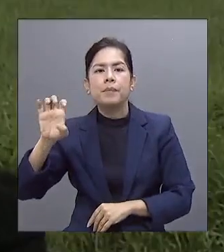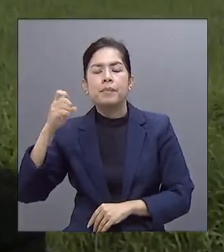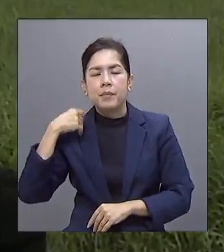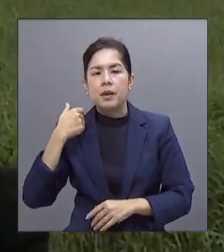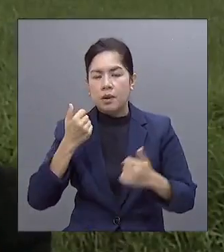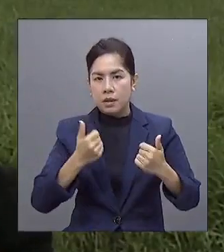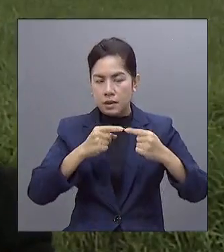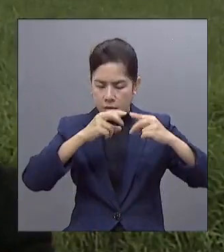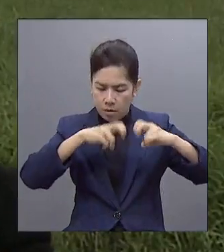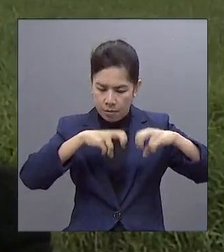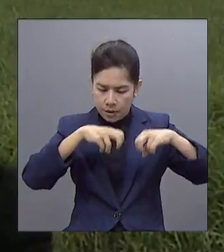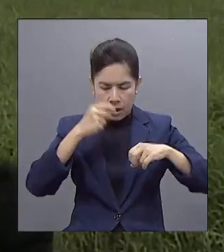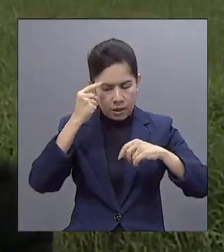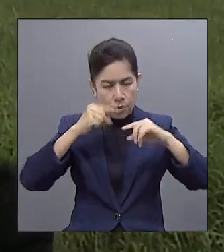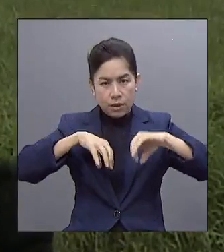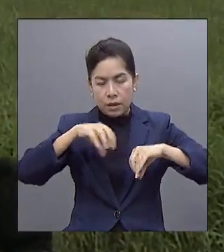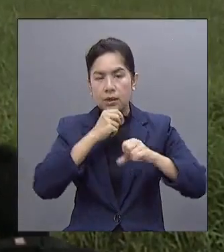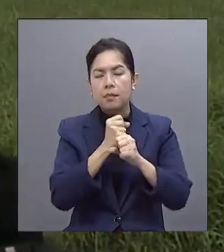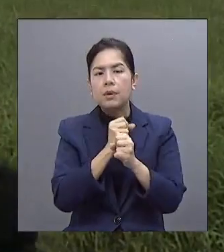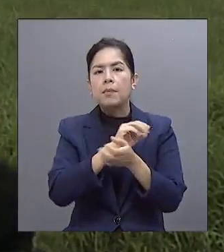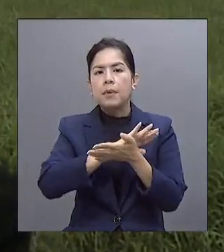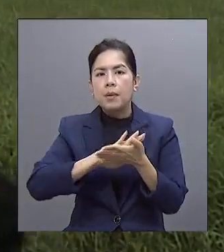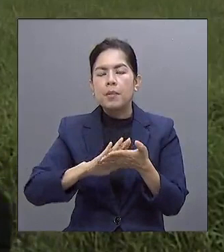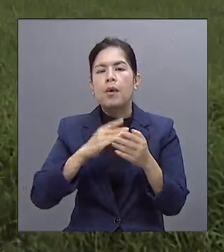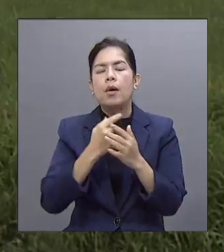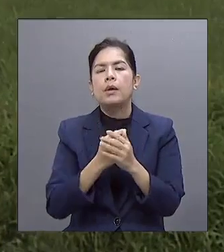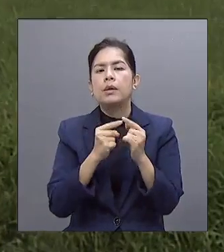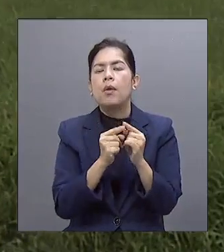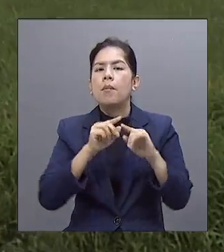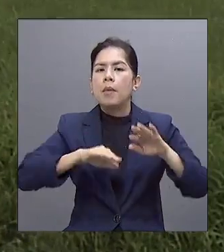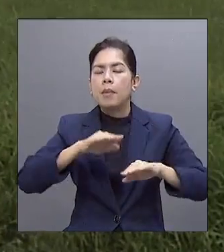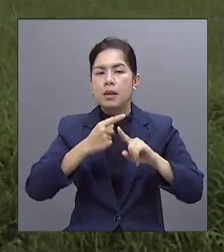จะแล้วเศษพันธุ 2เดือนหรือในเดือนพฤษภาคมนี้